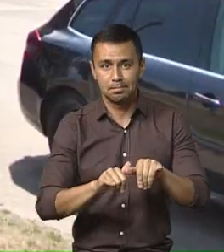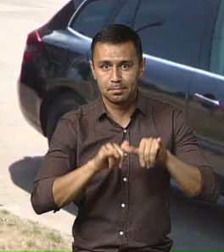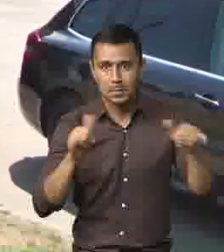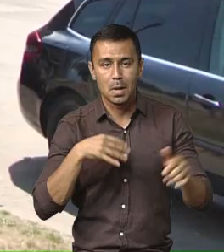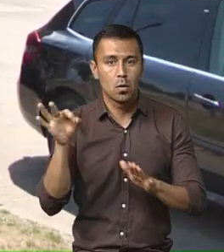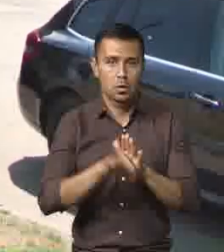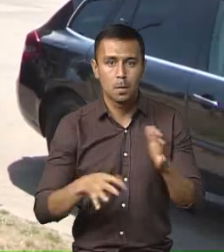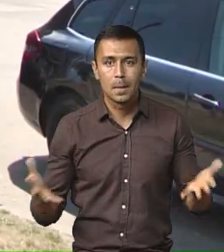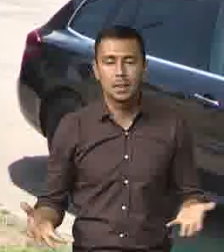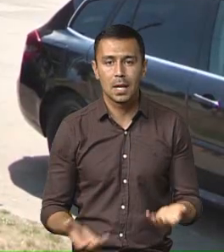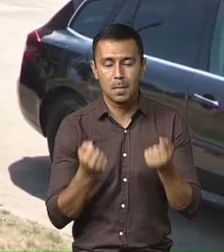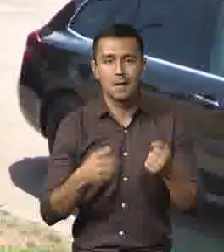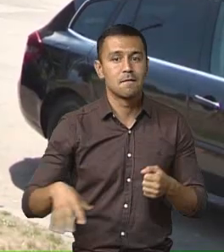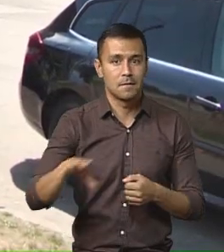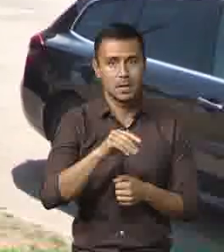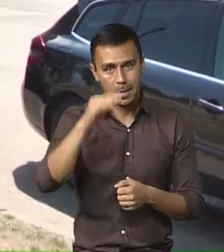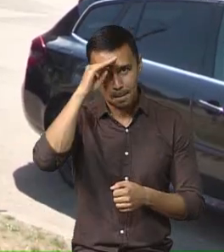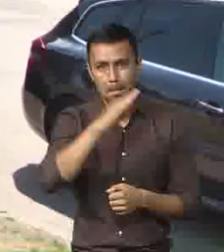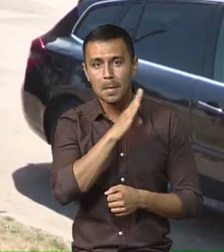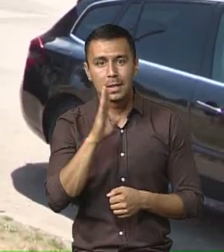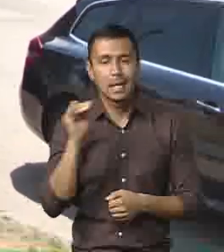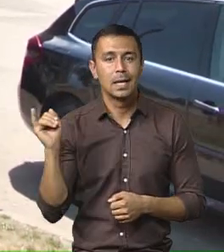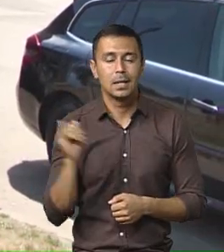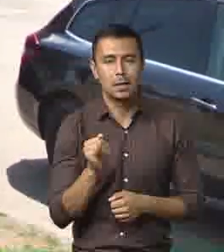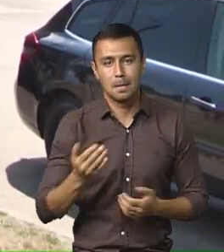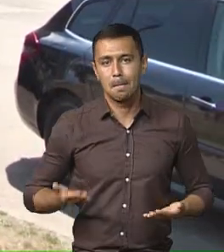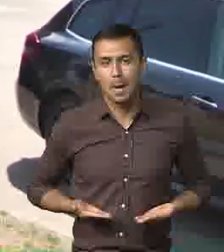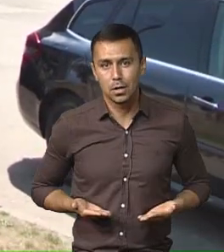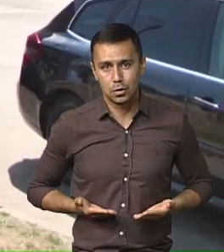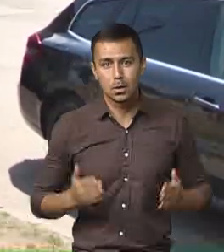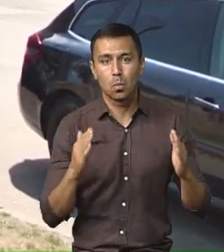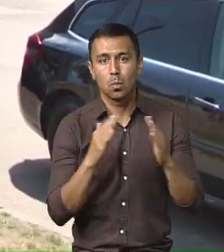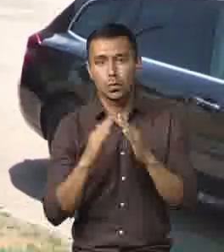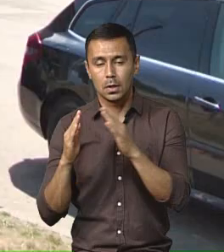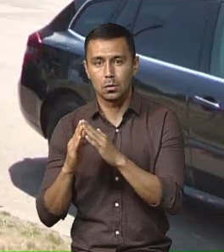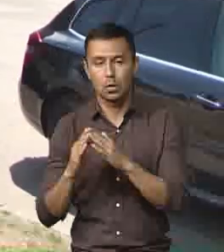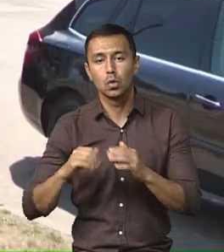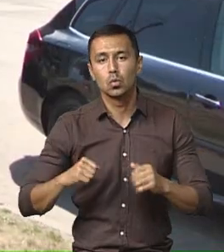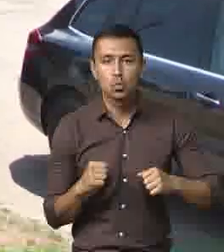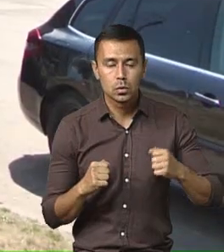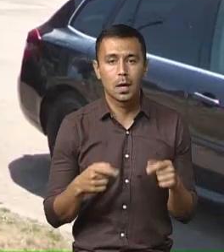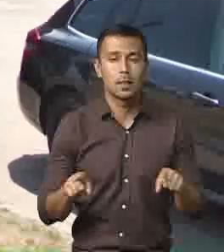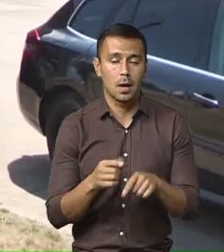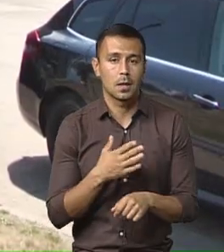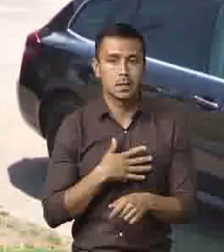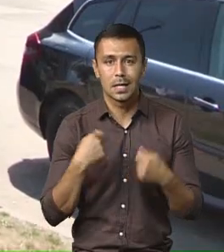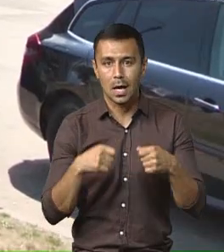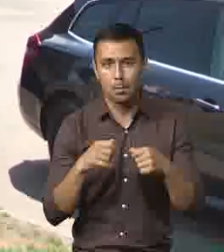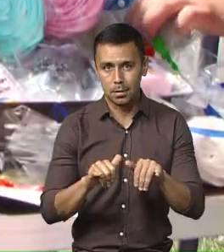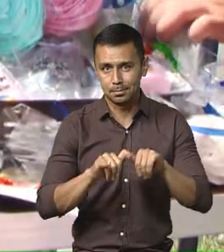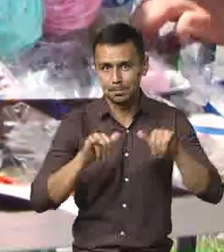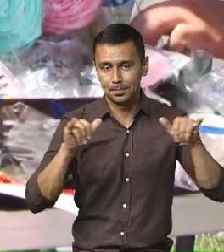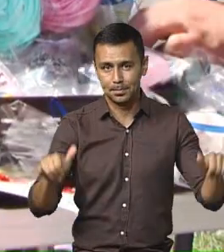одразу підтримали всі, і батьки, і мешканці будинку, і друзі. І так от наша ярмарка